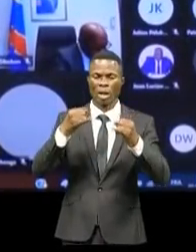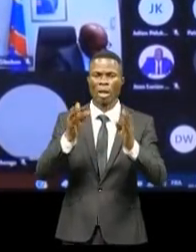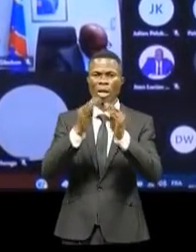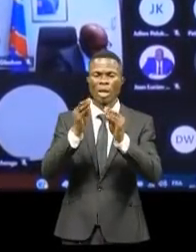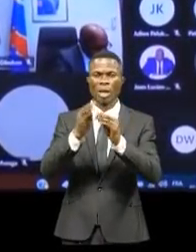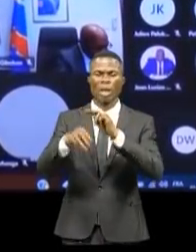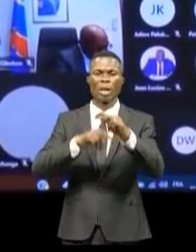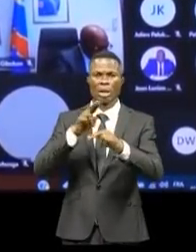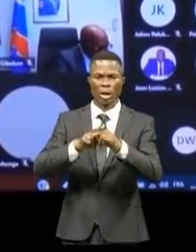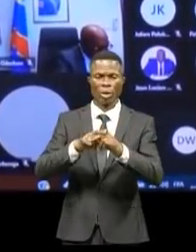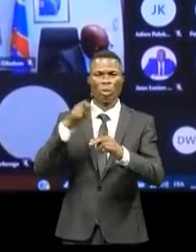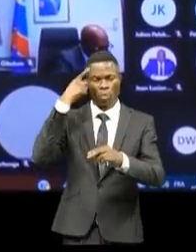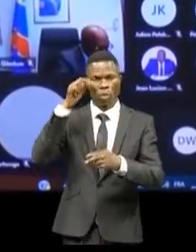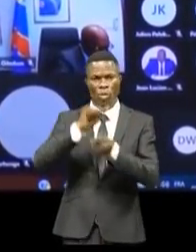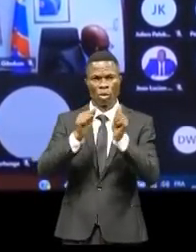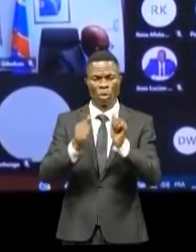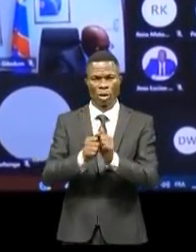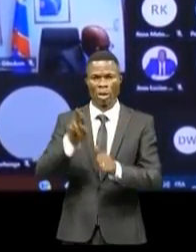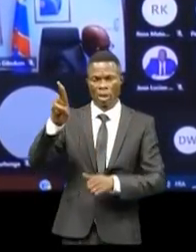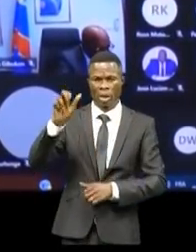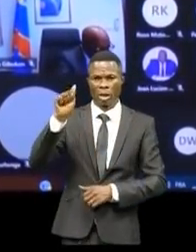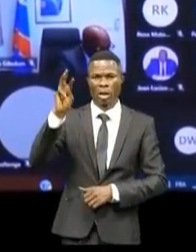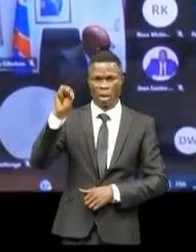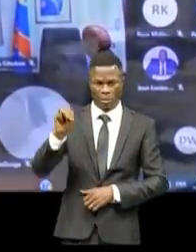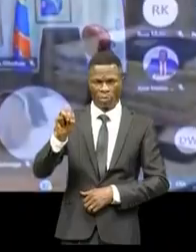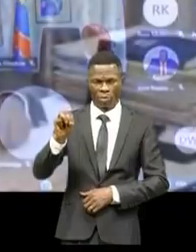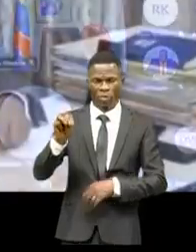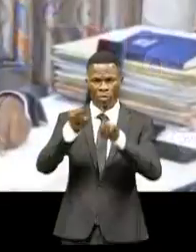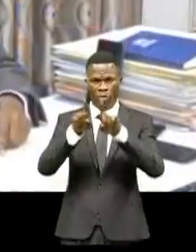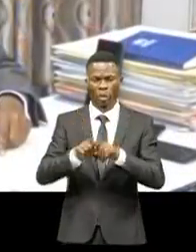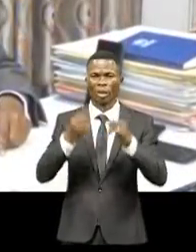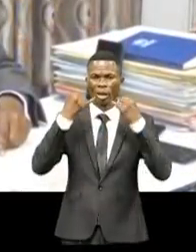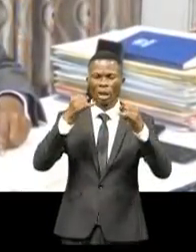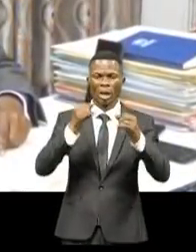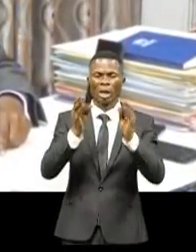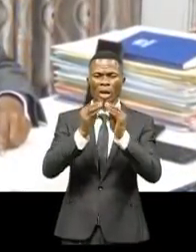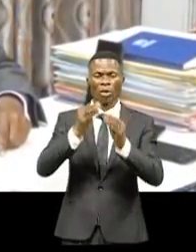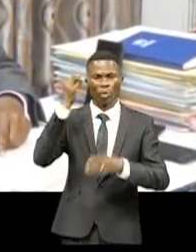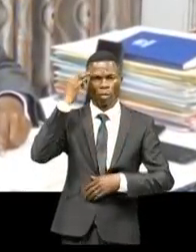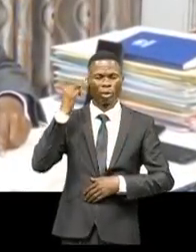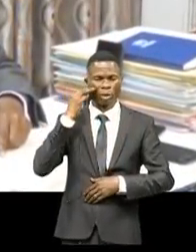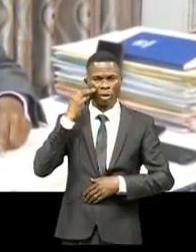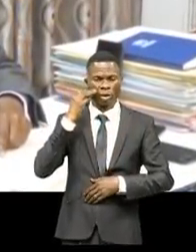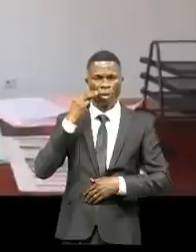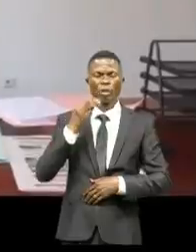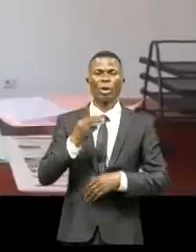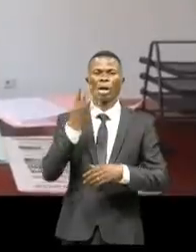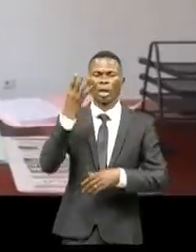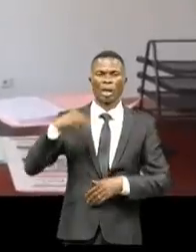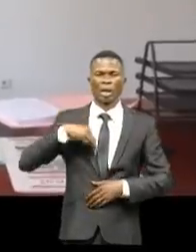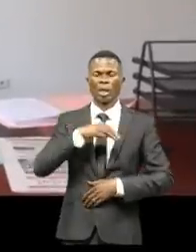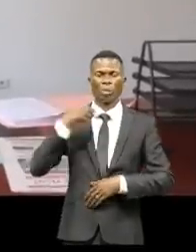l'Assemblée nationale au sujet de la question du RAM. Il a également informé le Conseil du passage de 4 membres